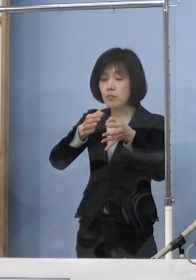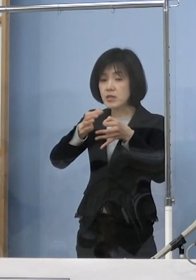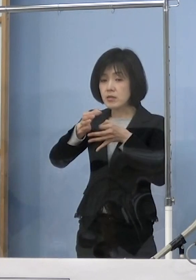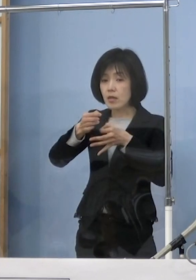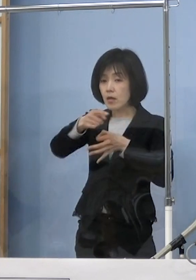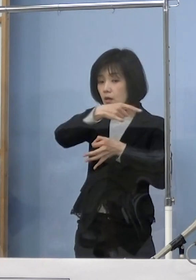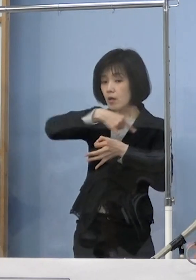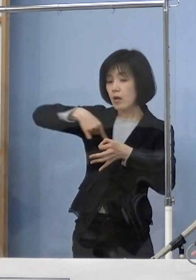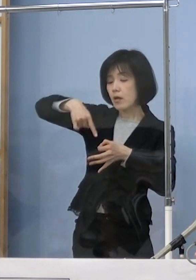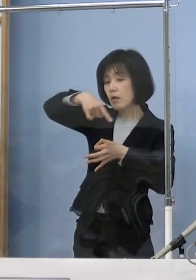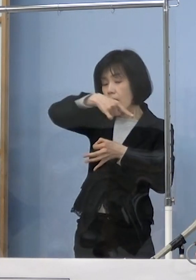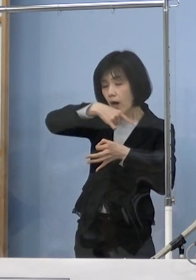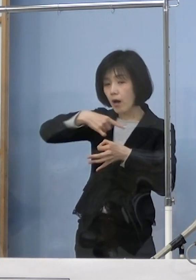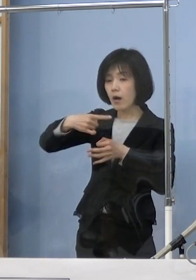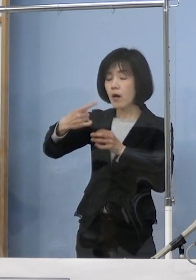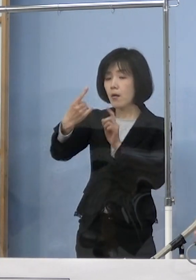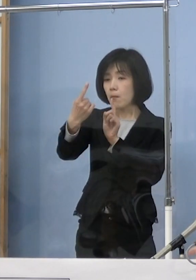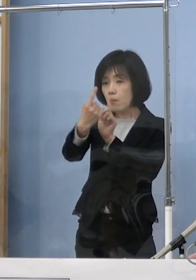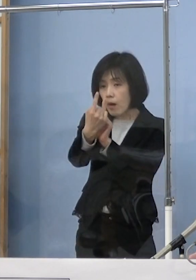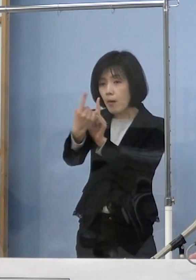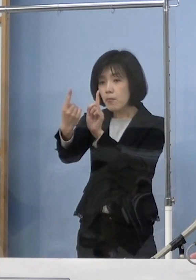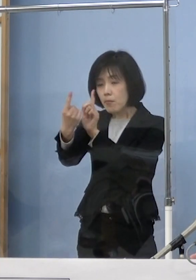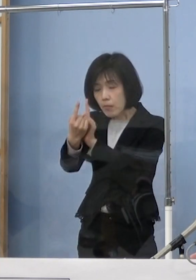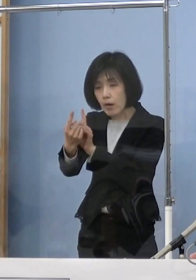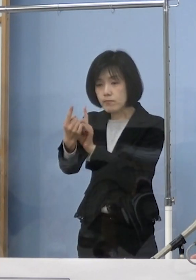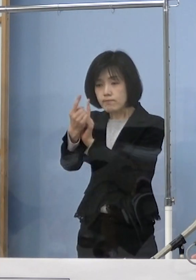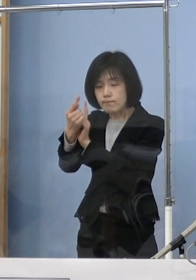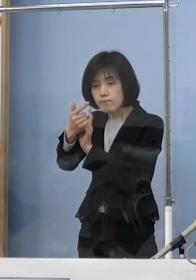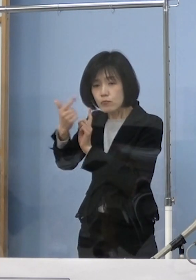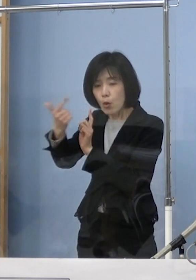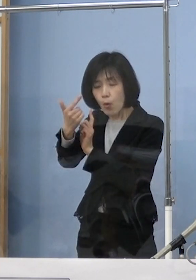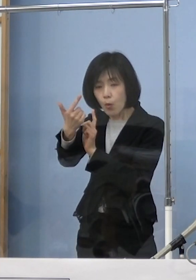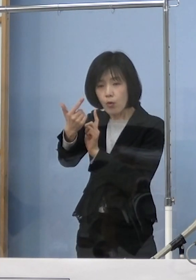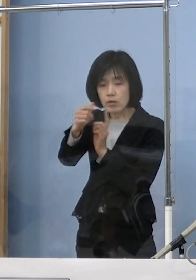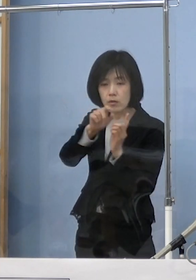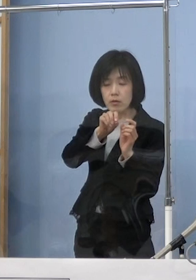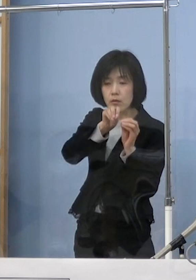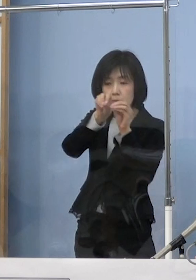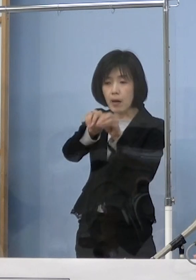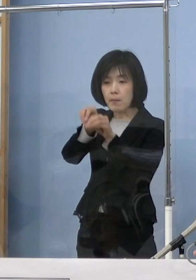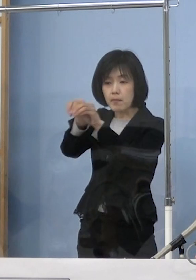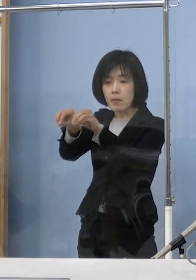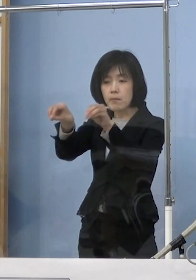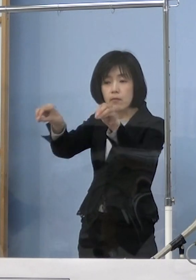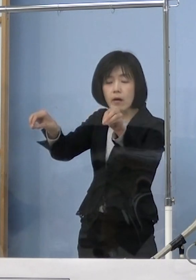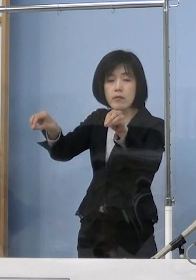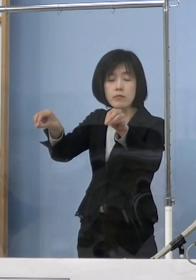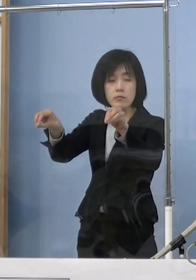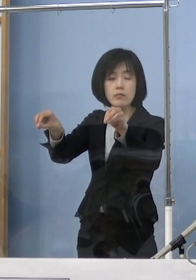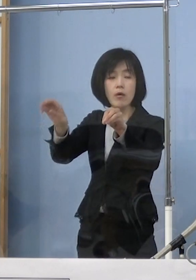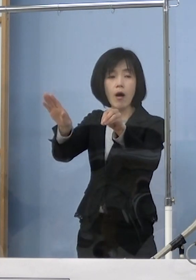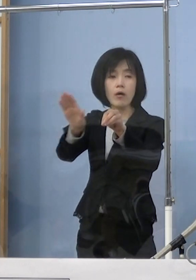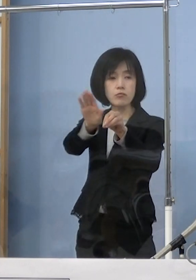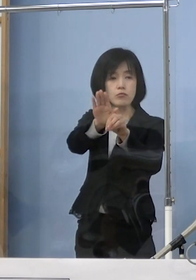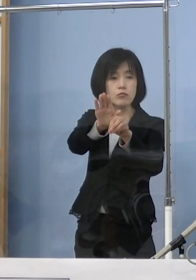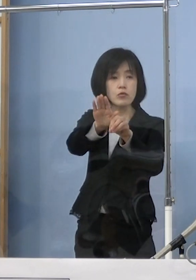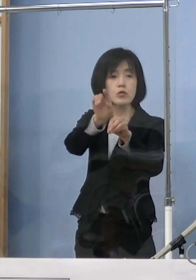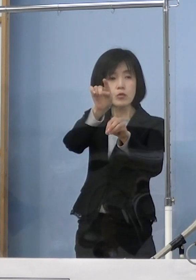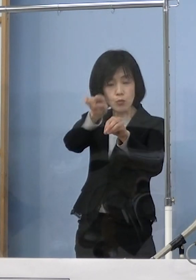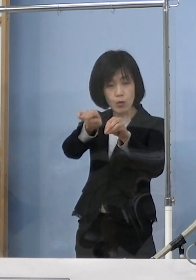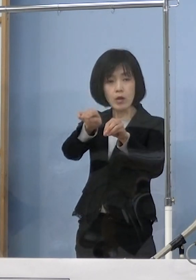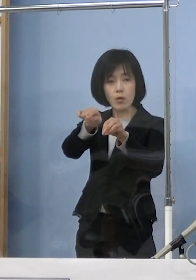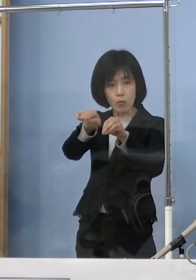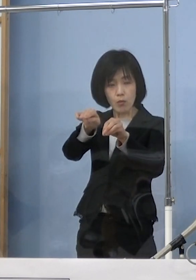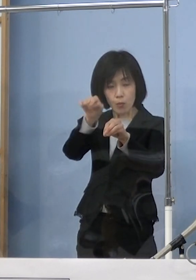から接触者、濃厚接触者として移った人、まあ、こうしたカテゴリーをあえて申し上げ